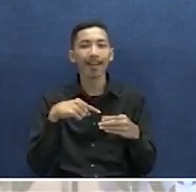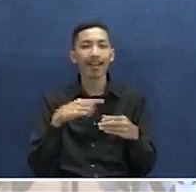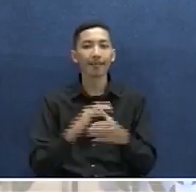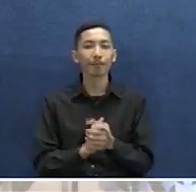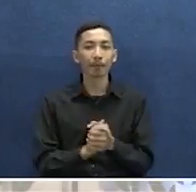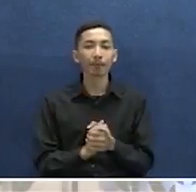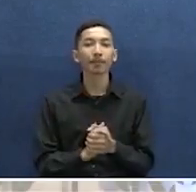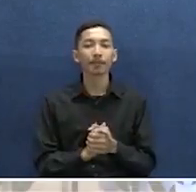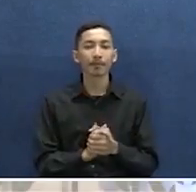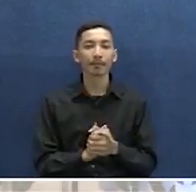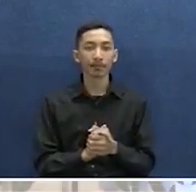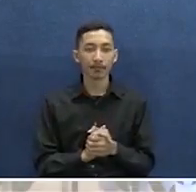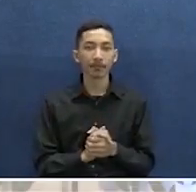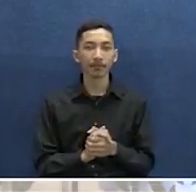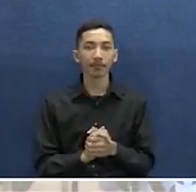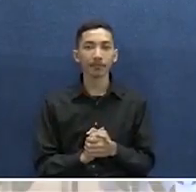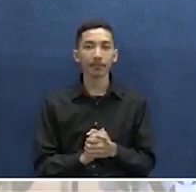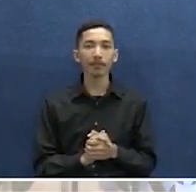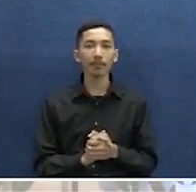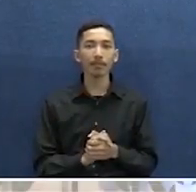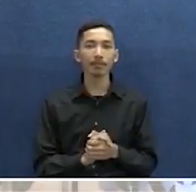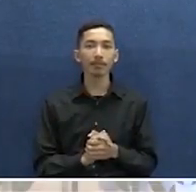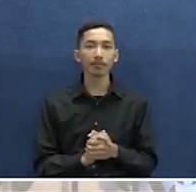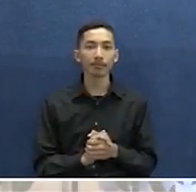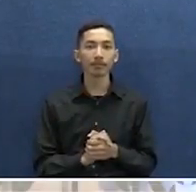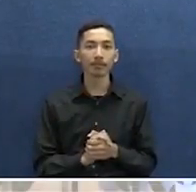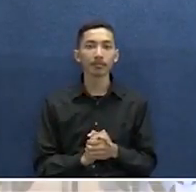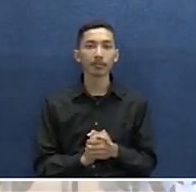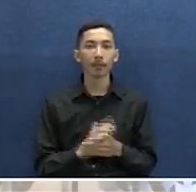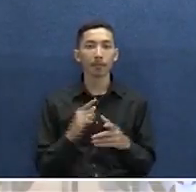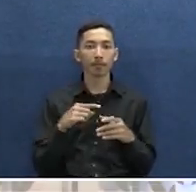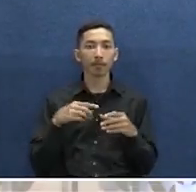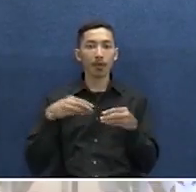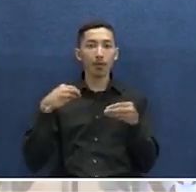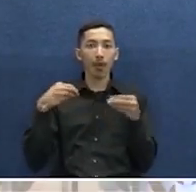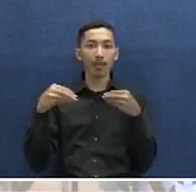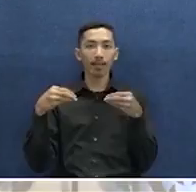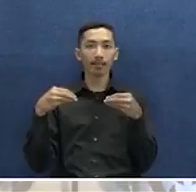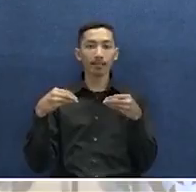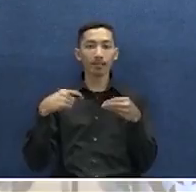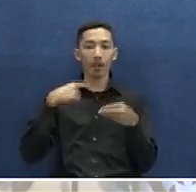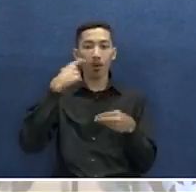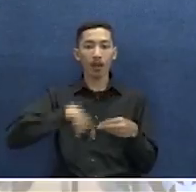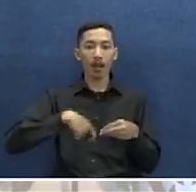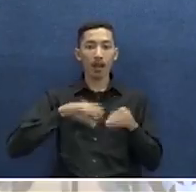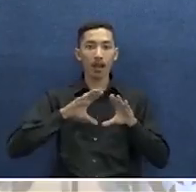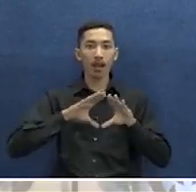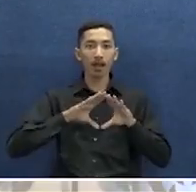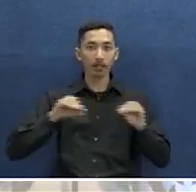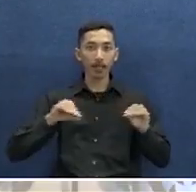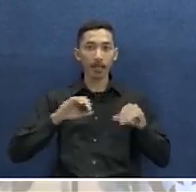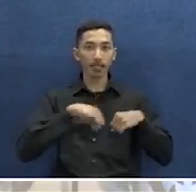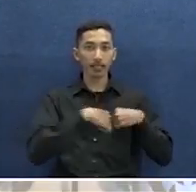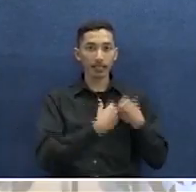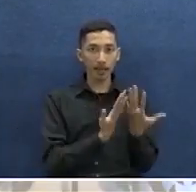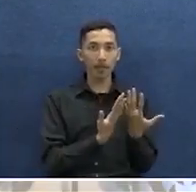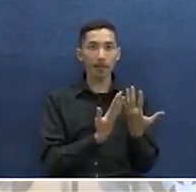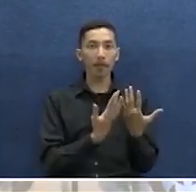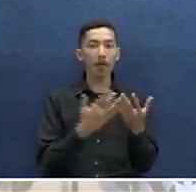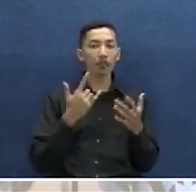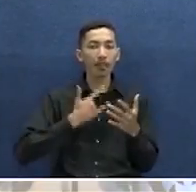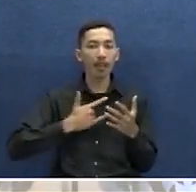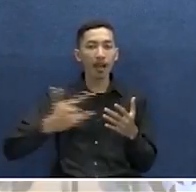kenapa seperti itu karena ini untuk menjaga sustainability kelangsungan usaha dimana dalam setiap